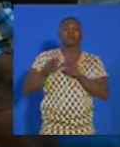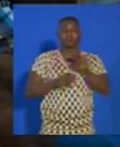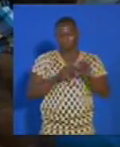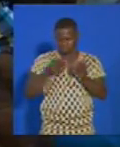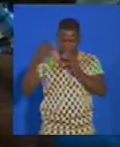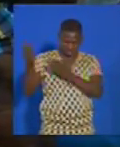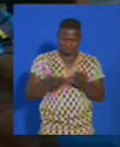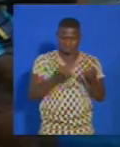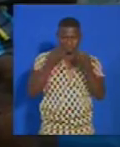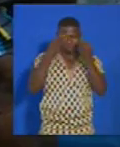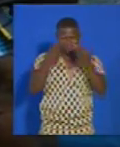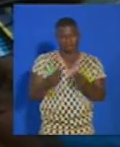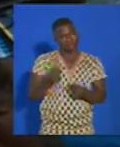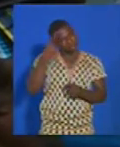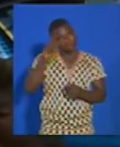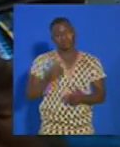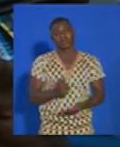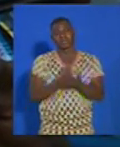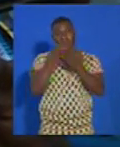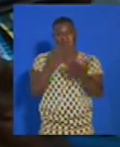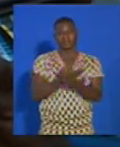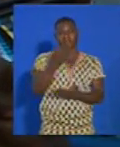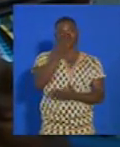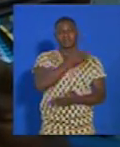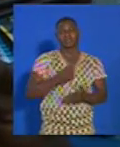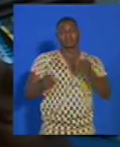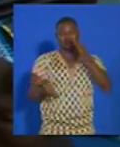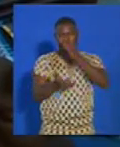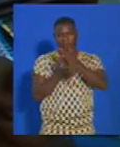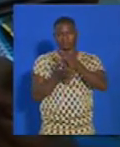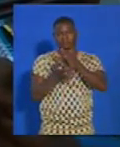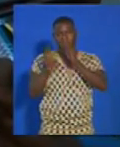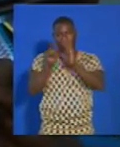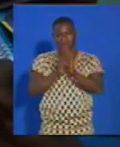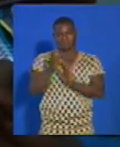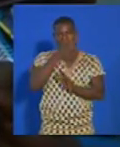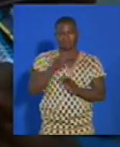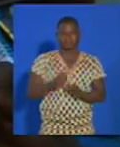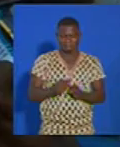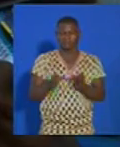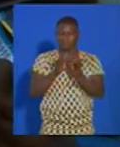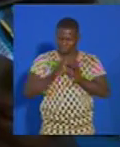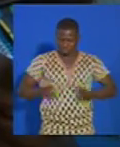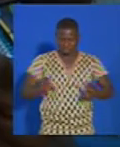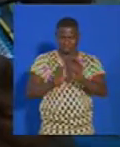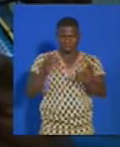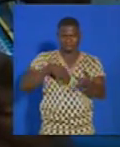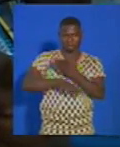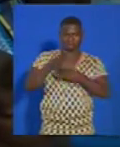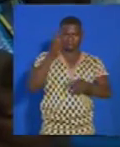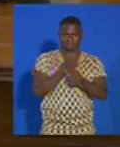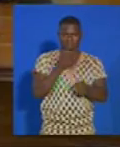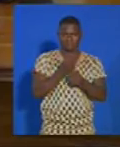ressources pour appuyer financièrement et techniquement les collectivités territoriales dans leurs efforts